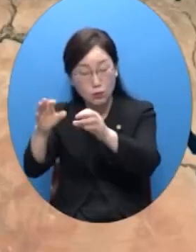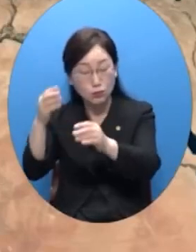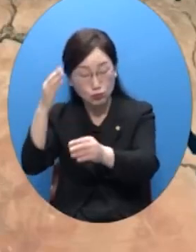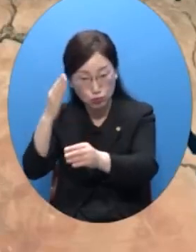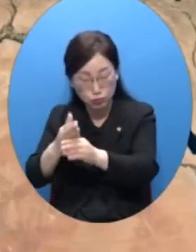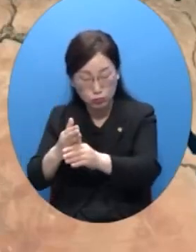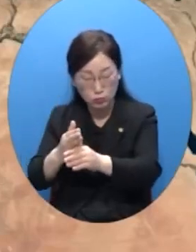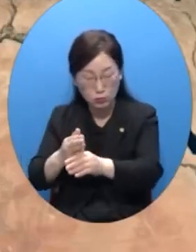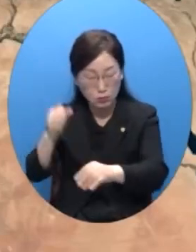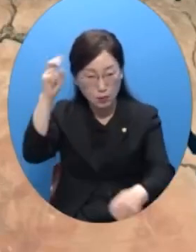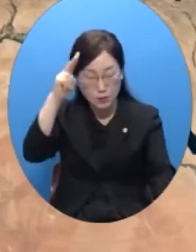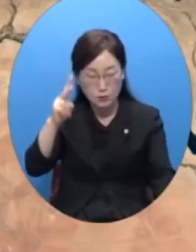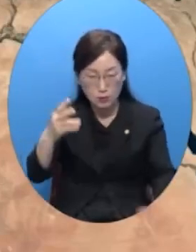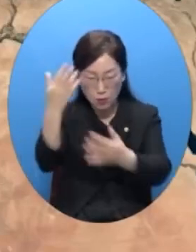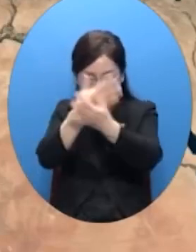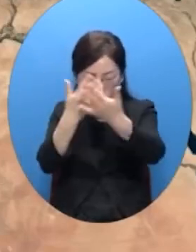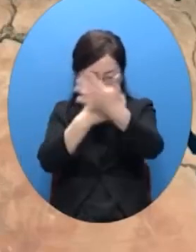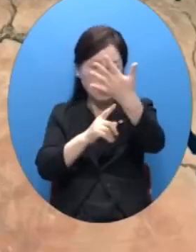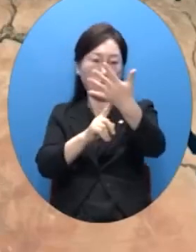환상을 보는데 이